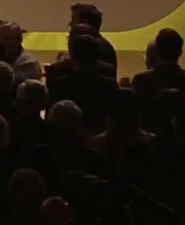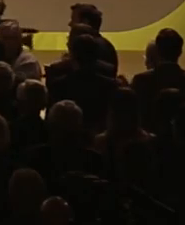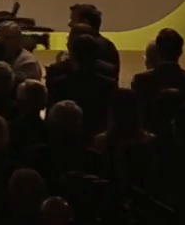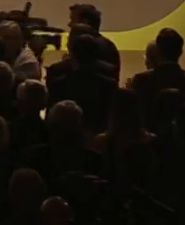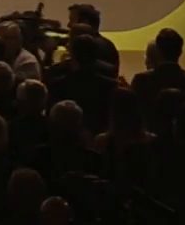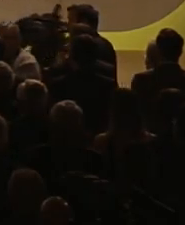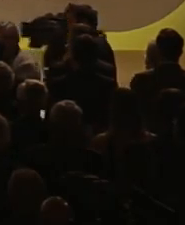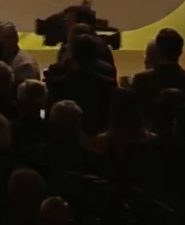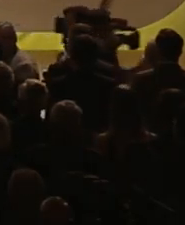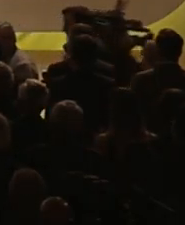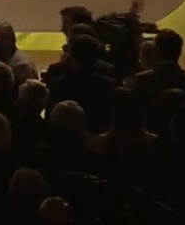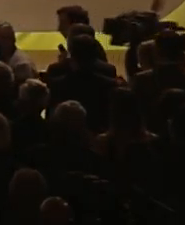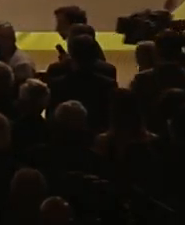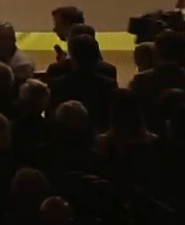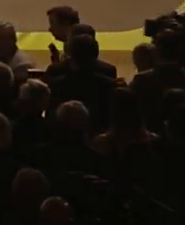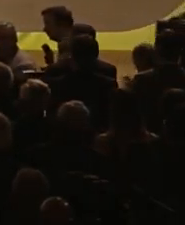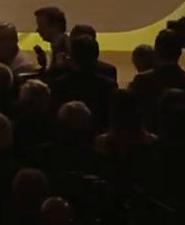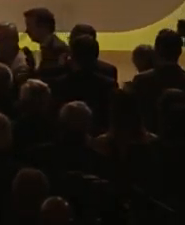Ja, liebe Freunde,